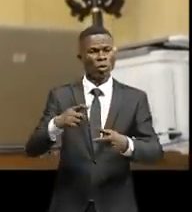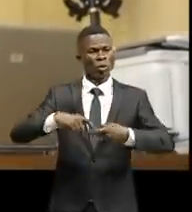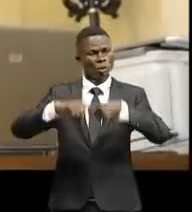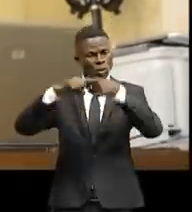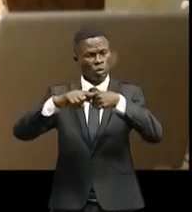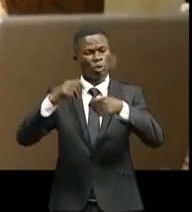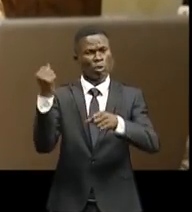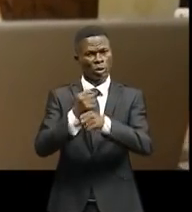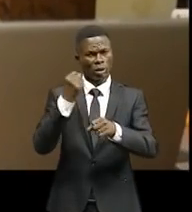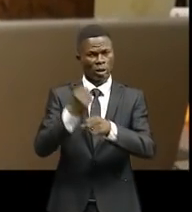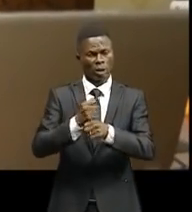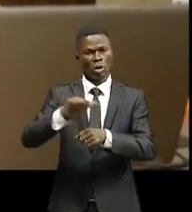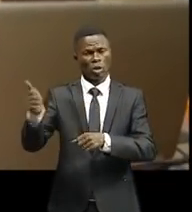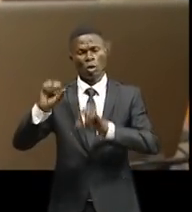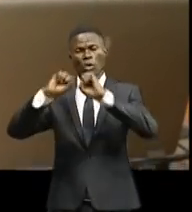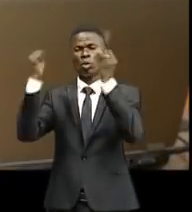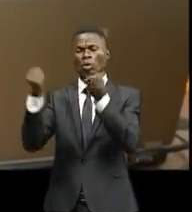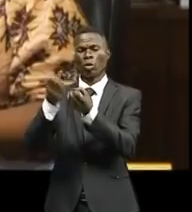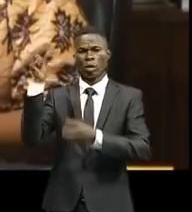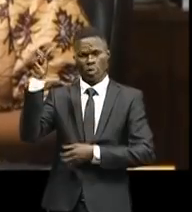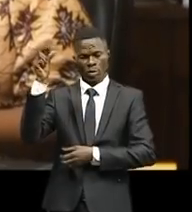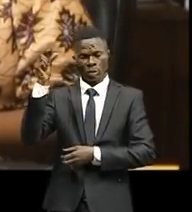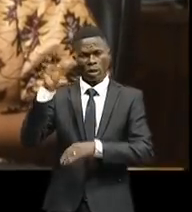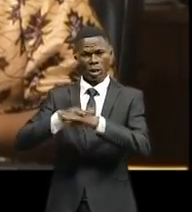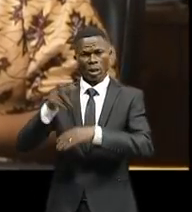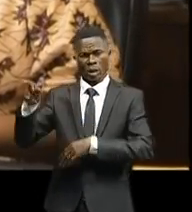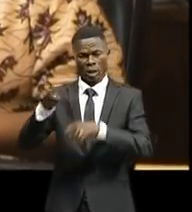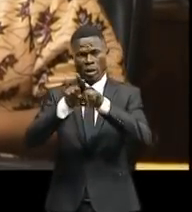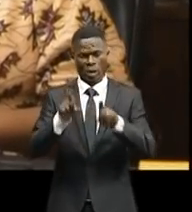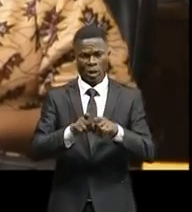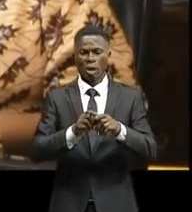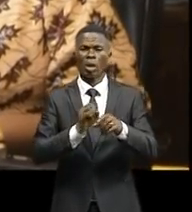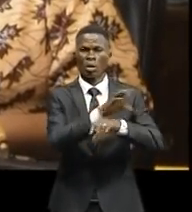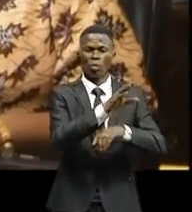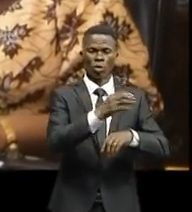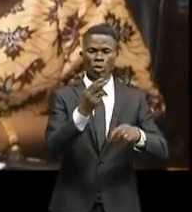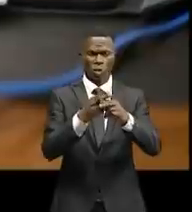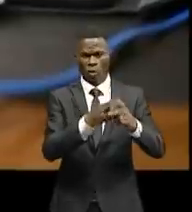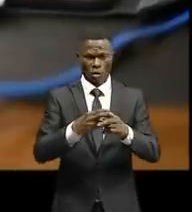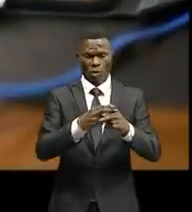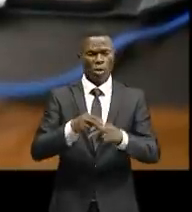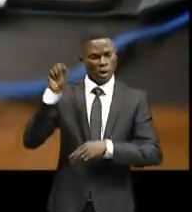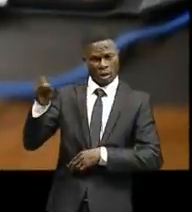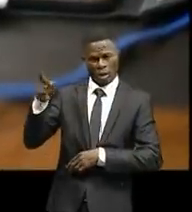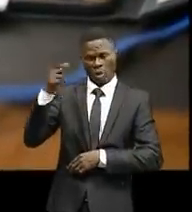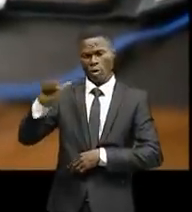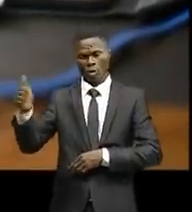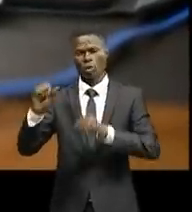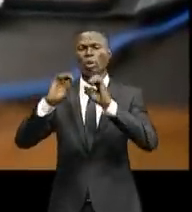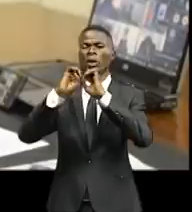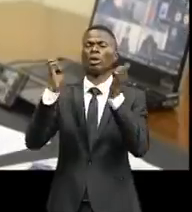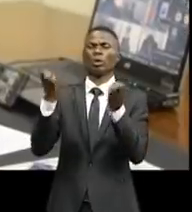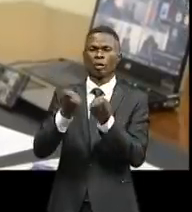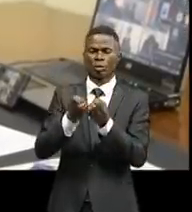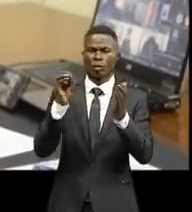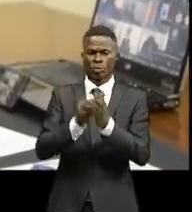suspension des activités pour certaines sociétés minières concernées et diligenté les missions de contrôle sur place pour d'autres. Elle